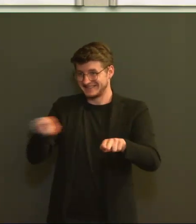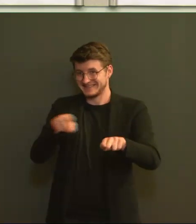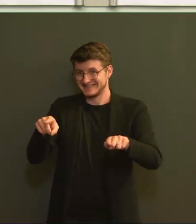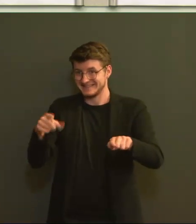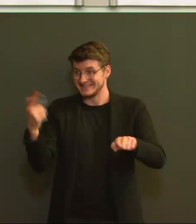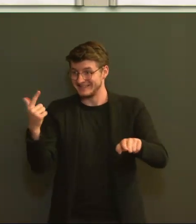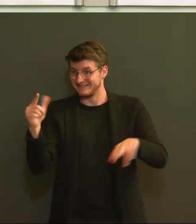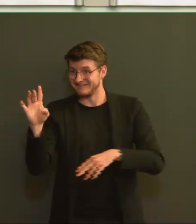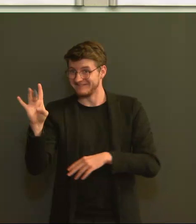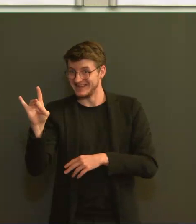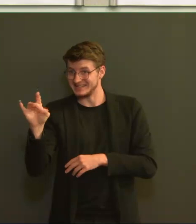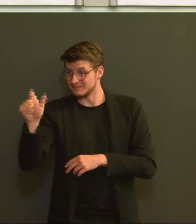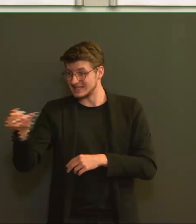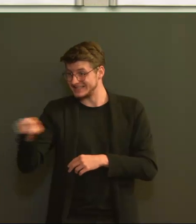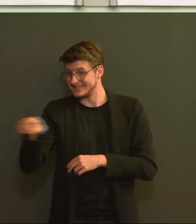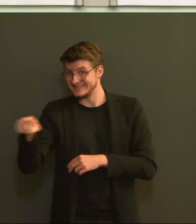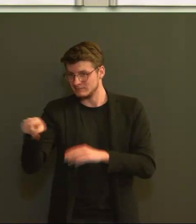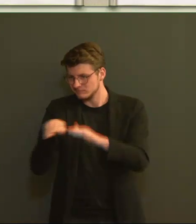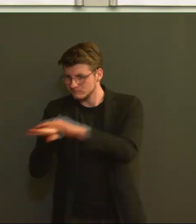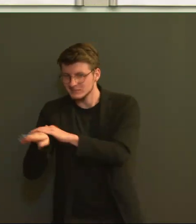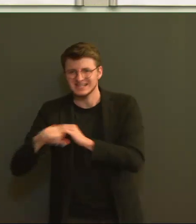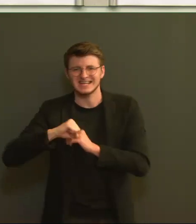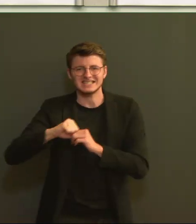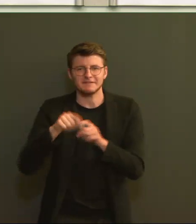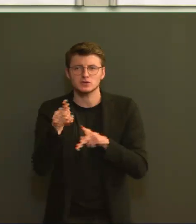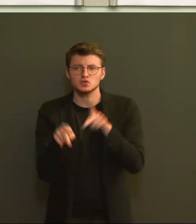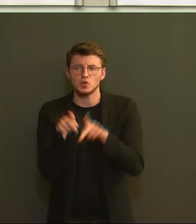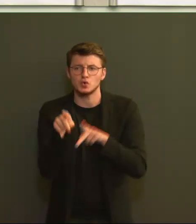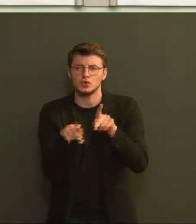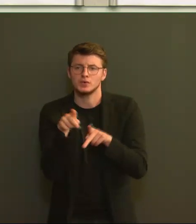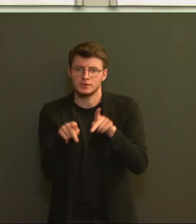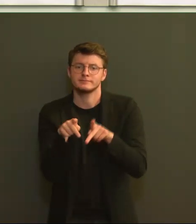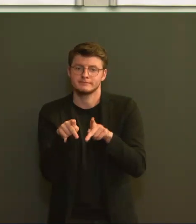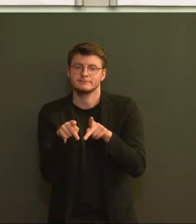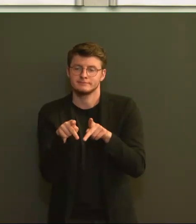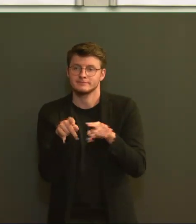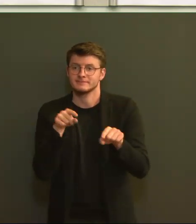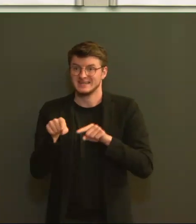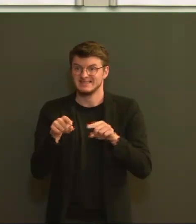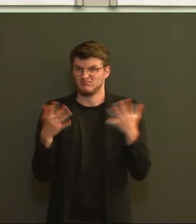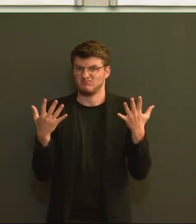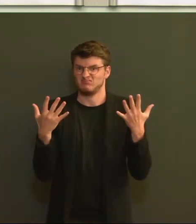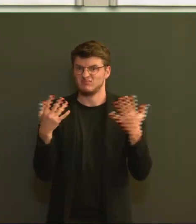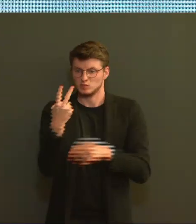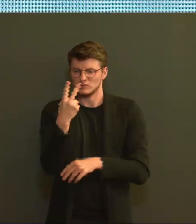op intensieve zorgen, wat neerkomt op een stijging van 52%.